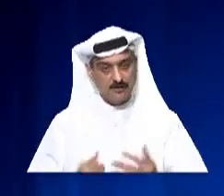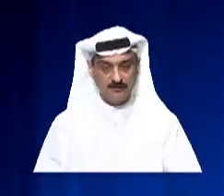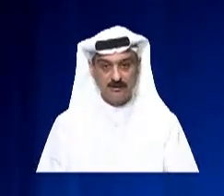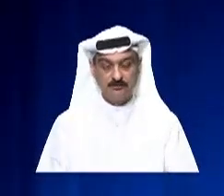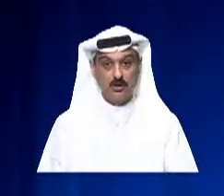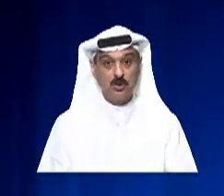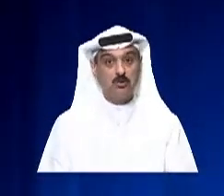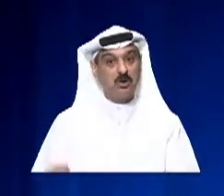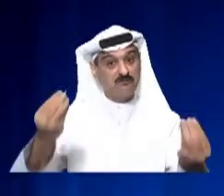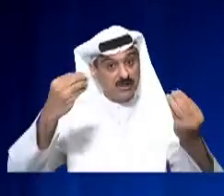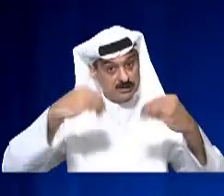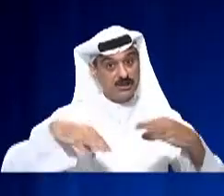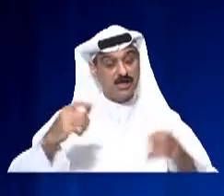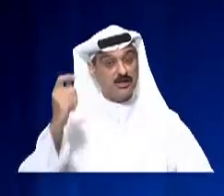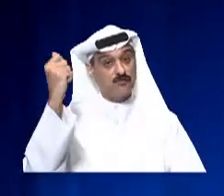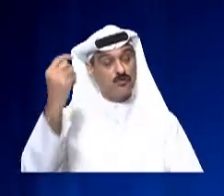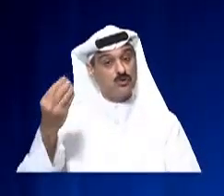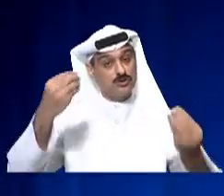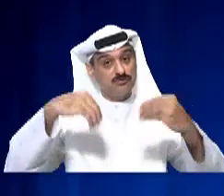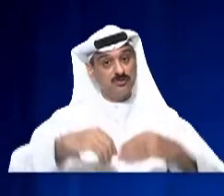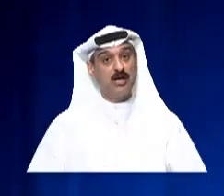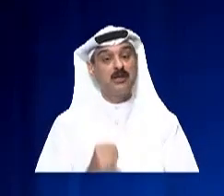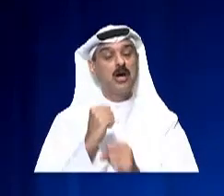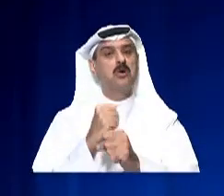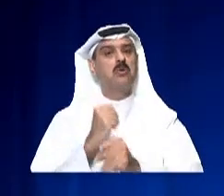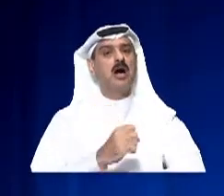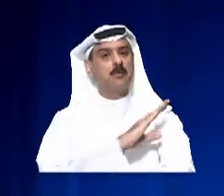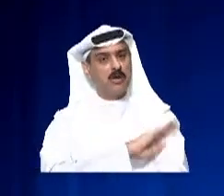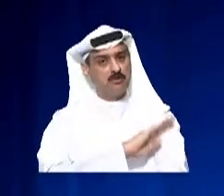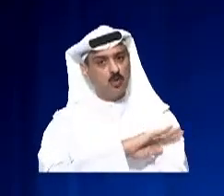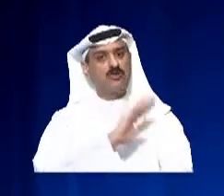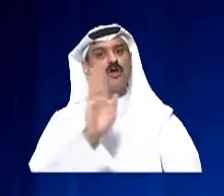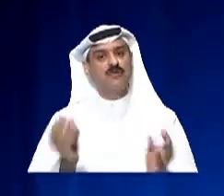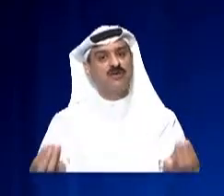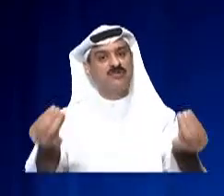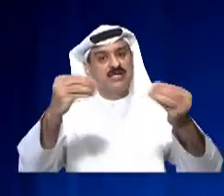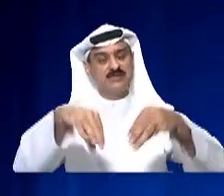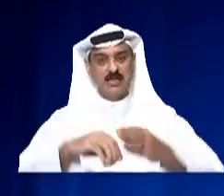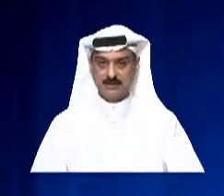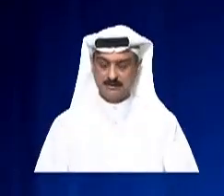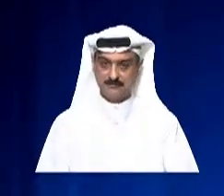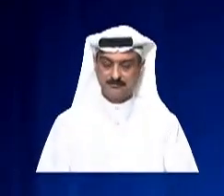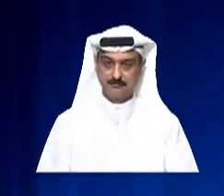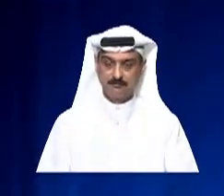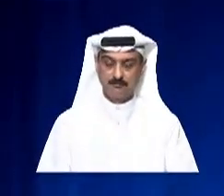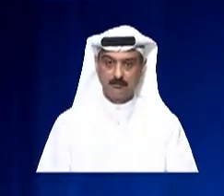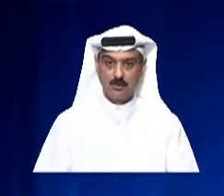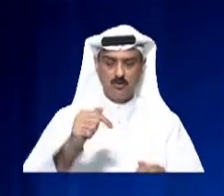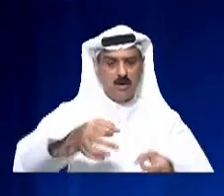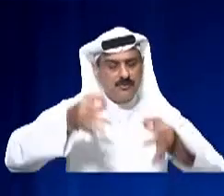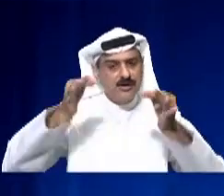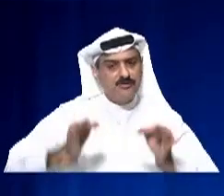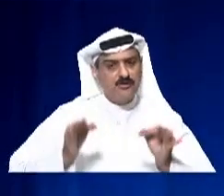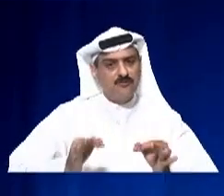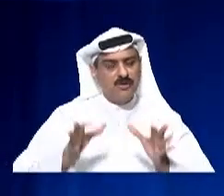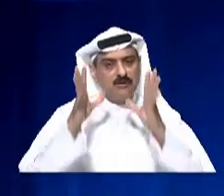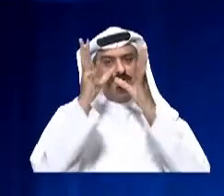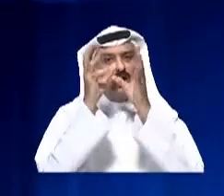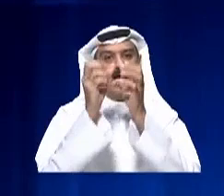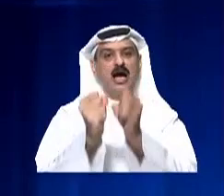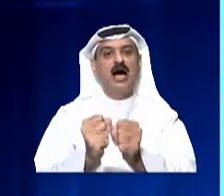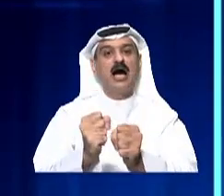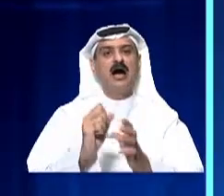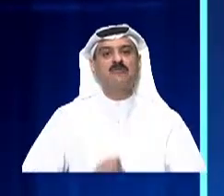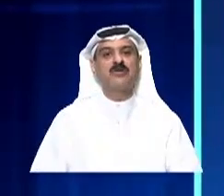عوائد مالية للبلاد وإيجاد فرص عمل للكفاءات الوطنية وتنفيذه وفق المعايير التي تحافظ على هوية